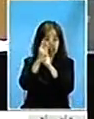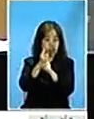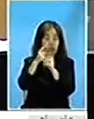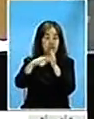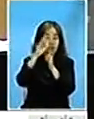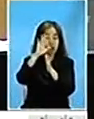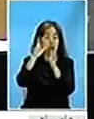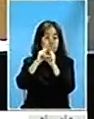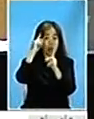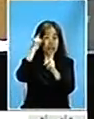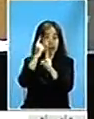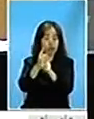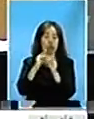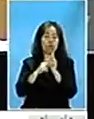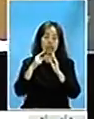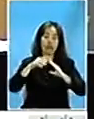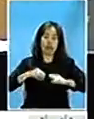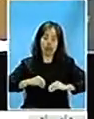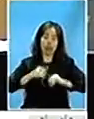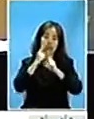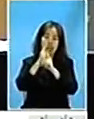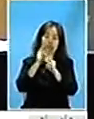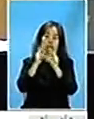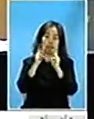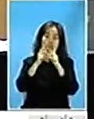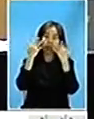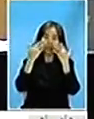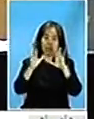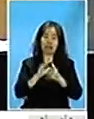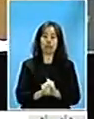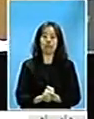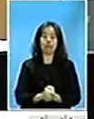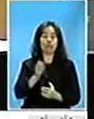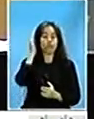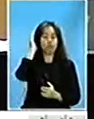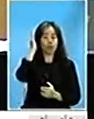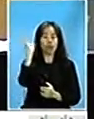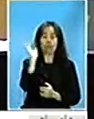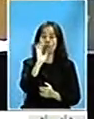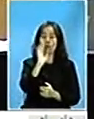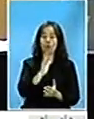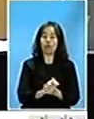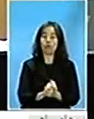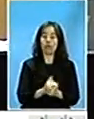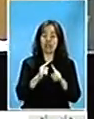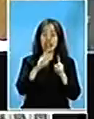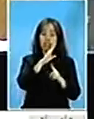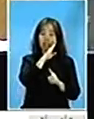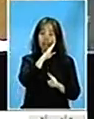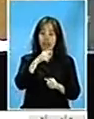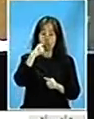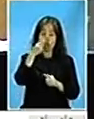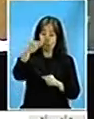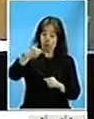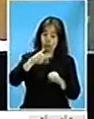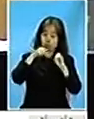าท่านเห็นชอบกับคณะกรรมการเสียงข้างมากถ้าท่านไม่พูดอย่างที่ท่านขอตัด